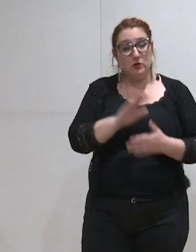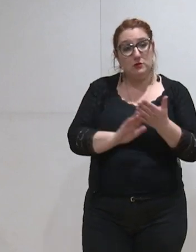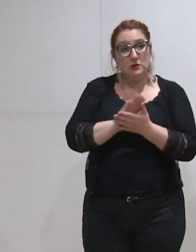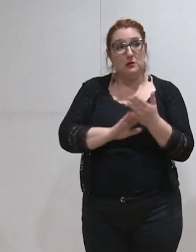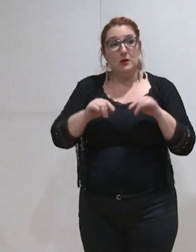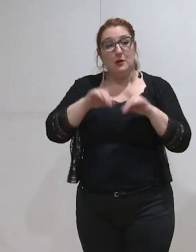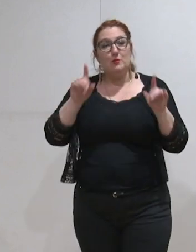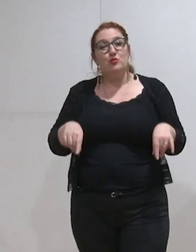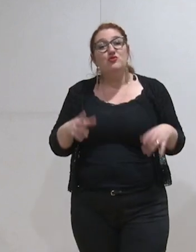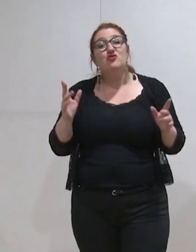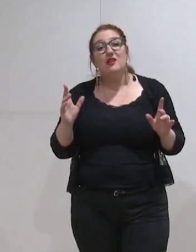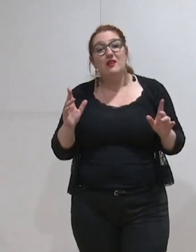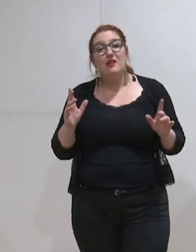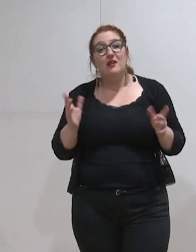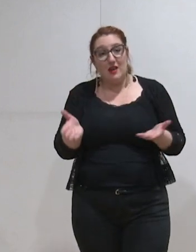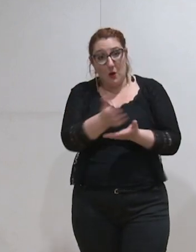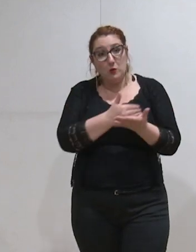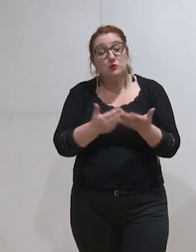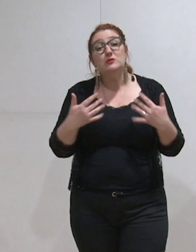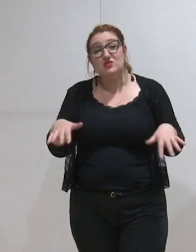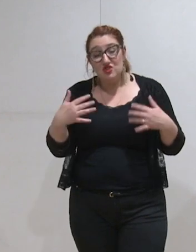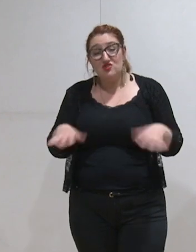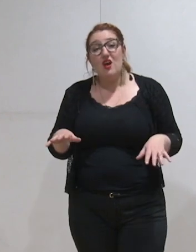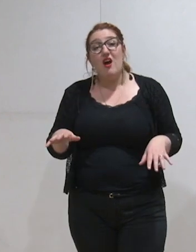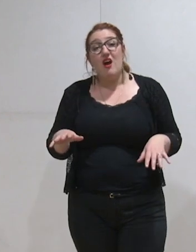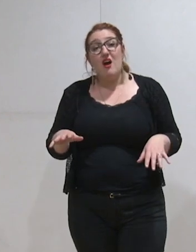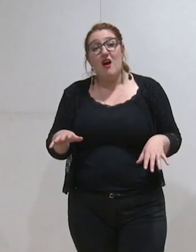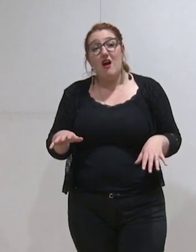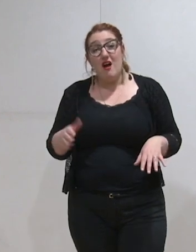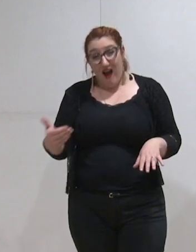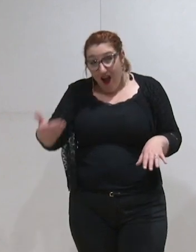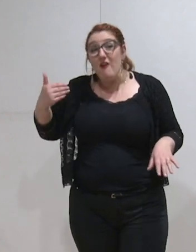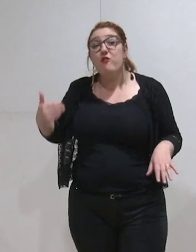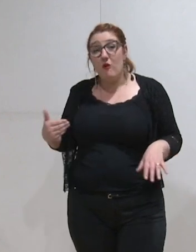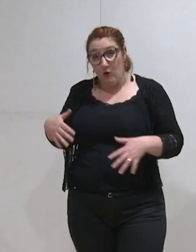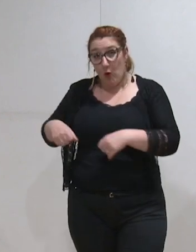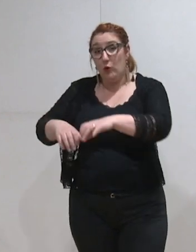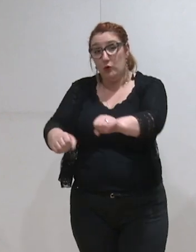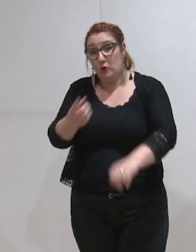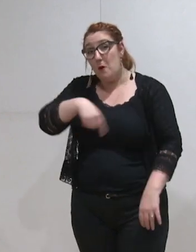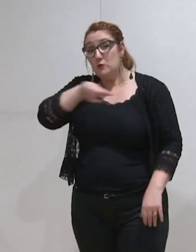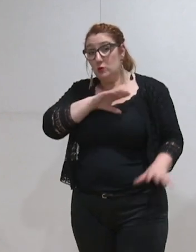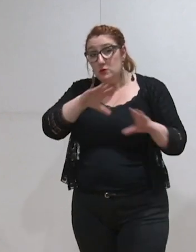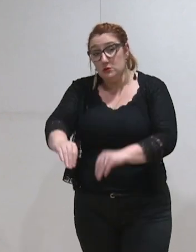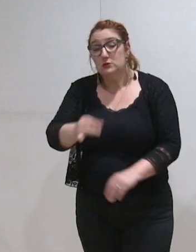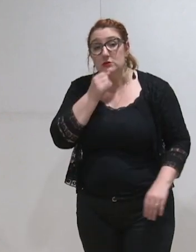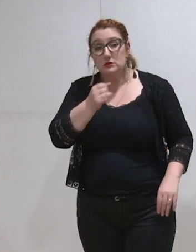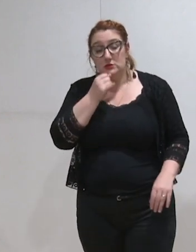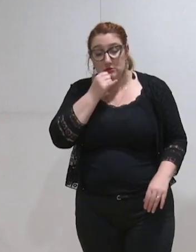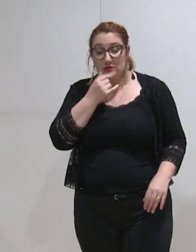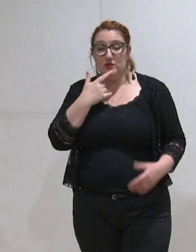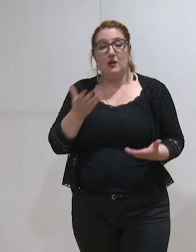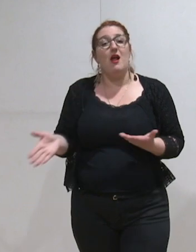d'un budget et de de ressources qui avaient été recruté avant notre arrivée avant notre arrivée la masse